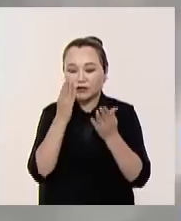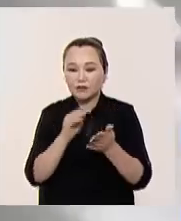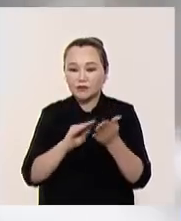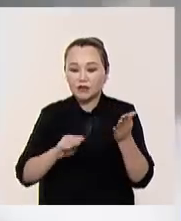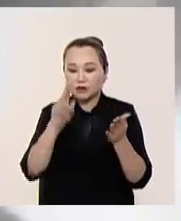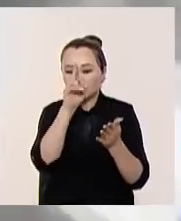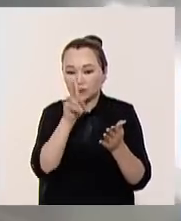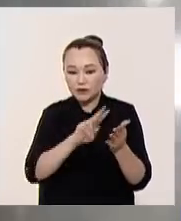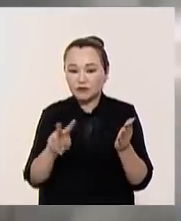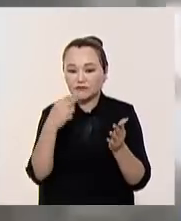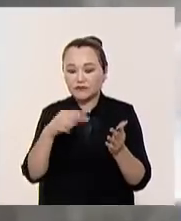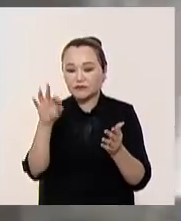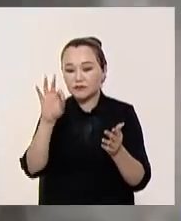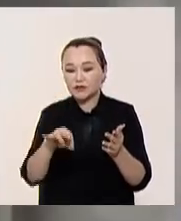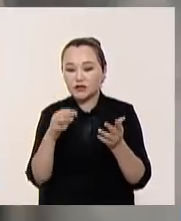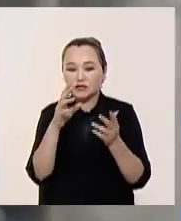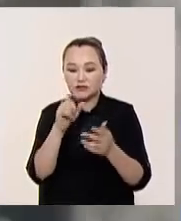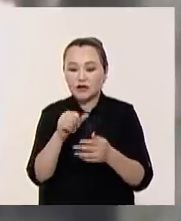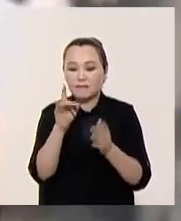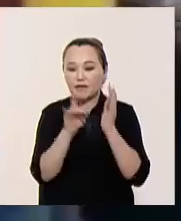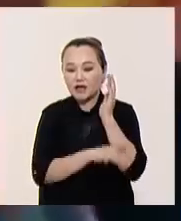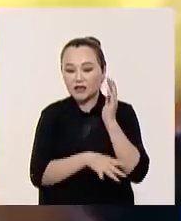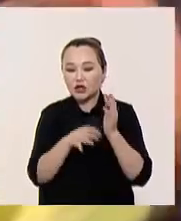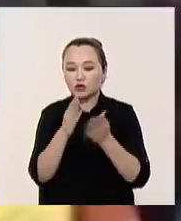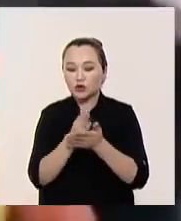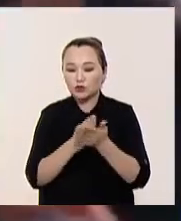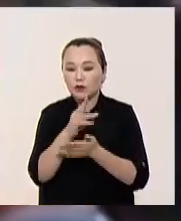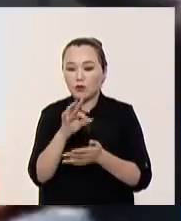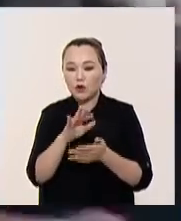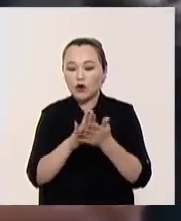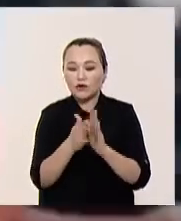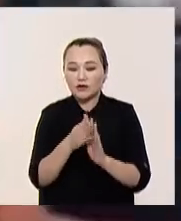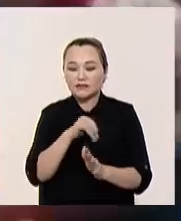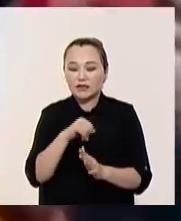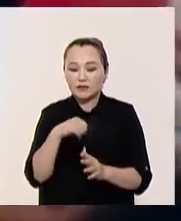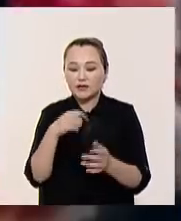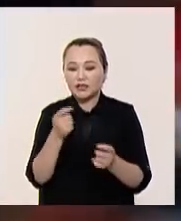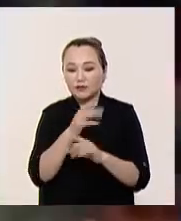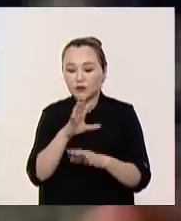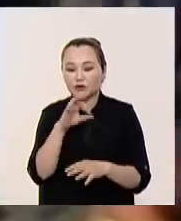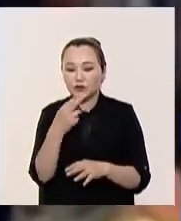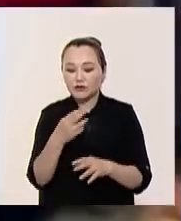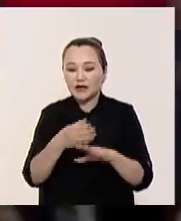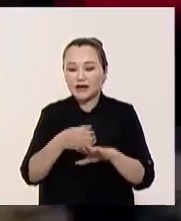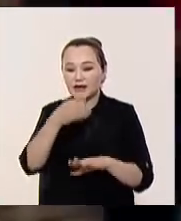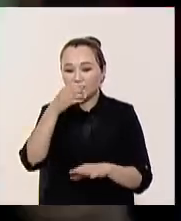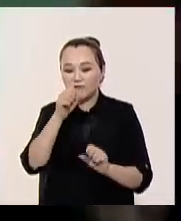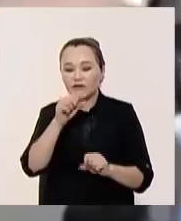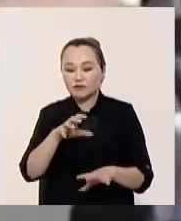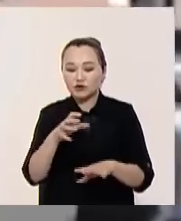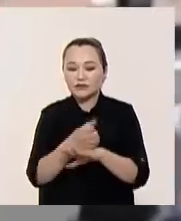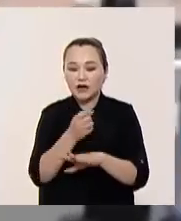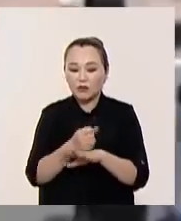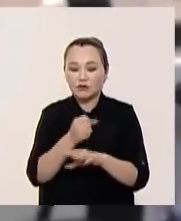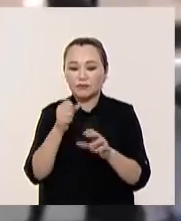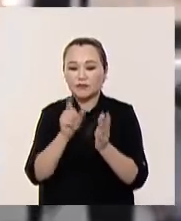более 20% живут за чертой бедности, служба по контракту – один из немногих социальных лифтов и возможность